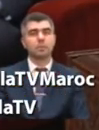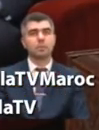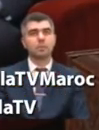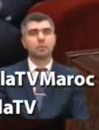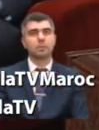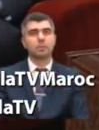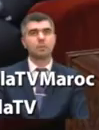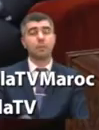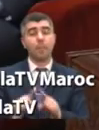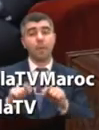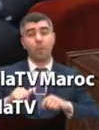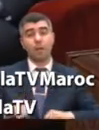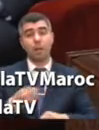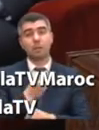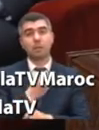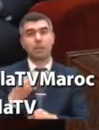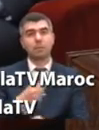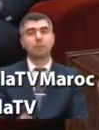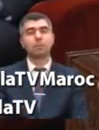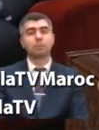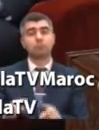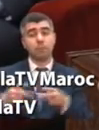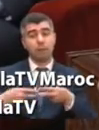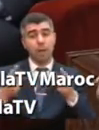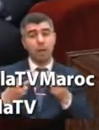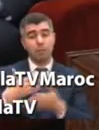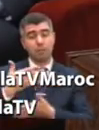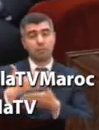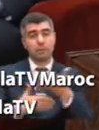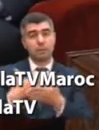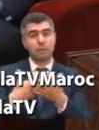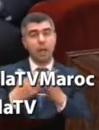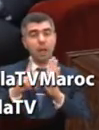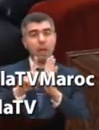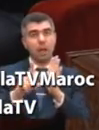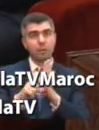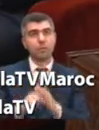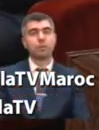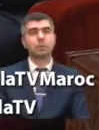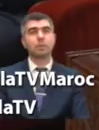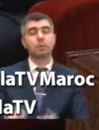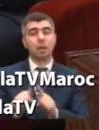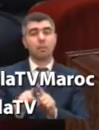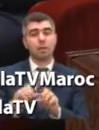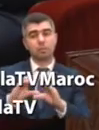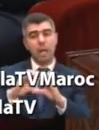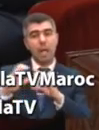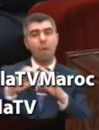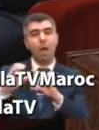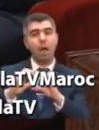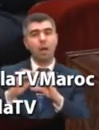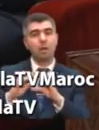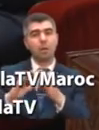فيما يتعلق بوزارة الصحة اصدرنا منشور في 4 فبراير 2019 بمؤسساتي وتنظيم الحوار الاجتماعي، حتى